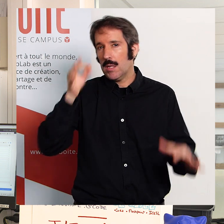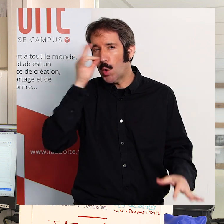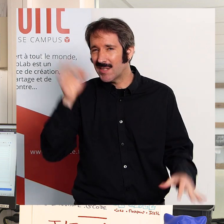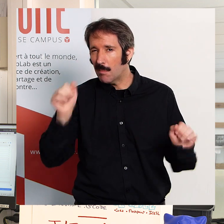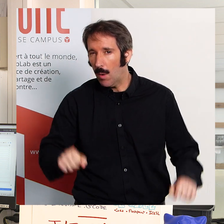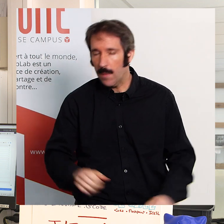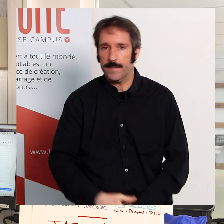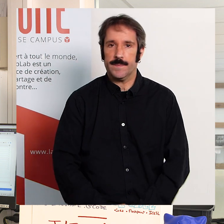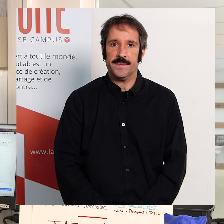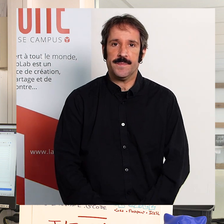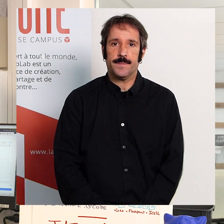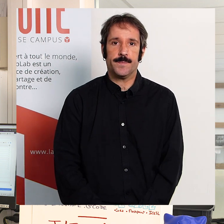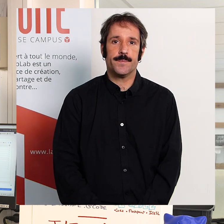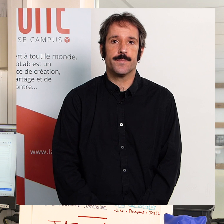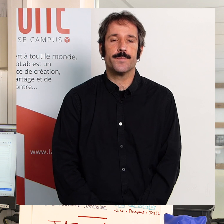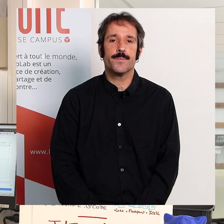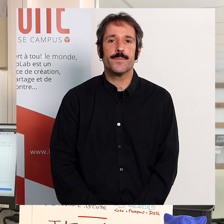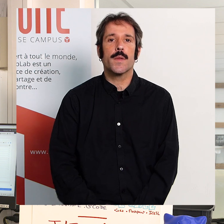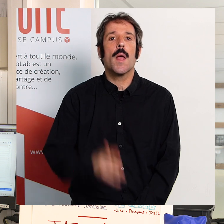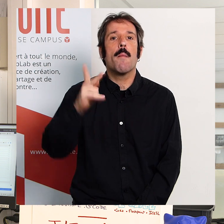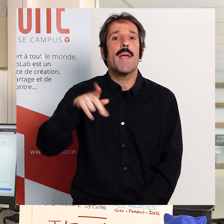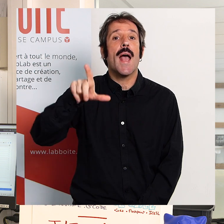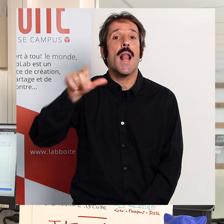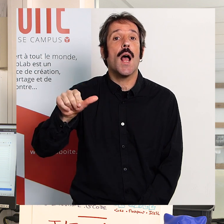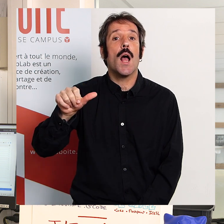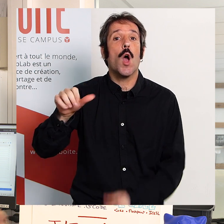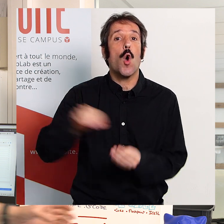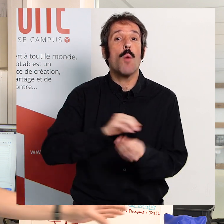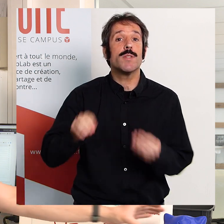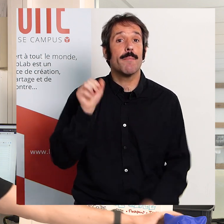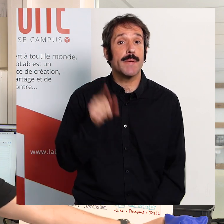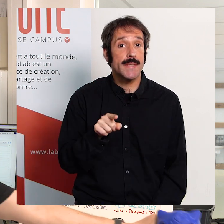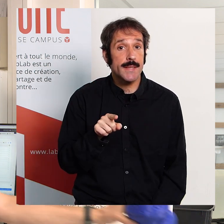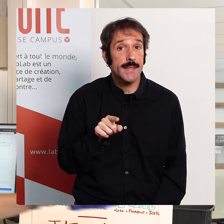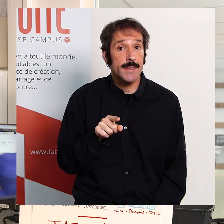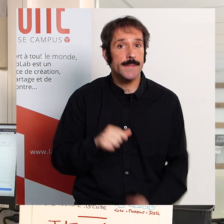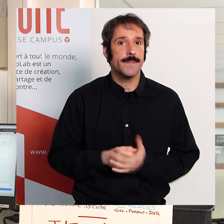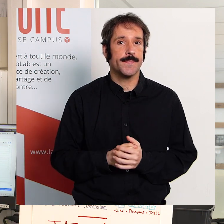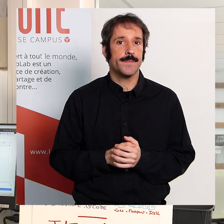des fumées qui peuvent être un peu toxiques. Le PLA, c'est cet objet-ci.